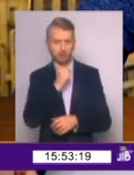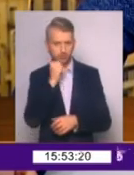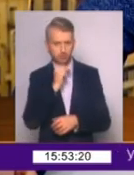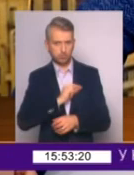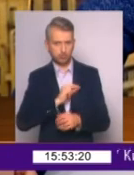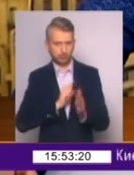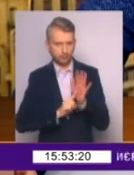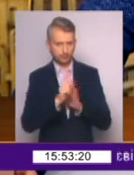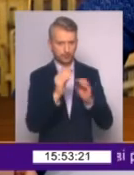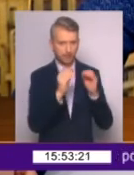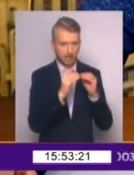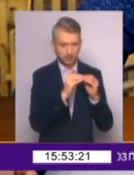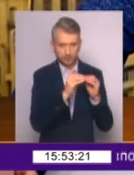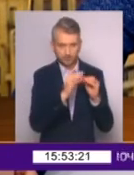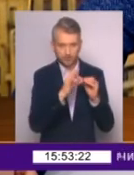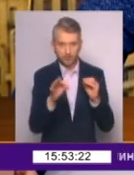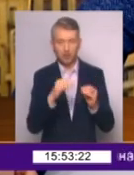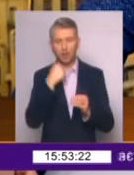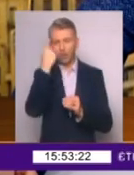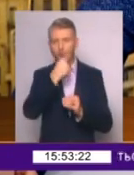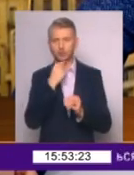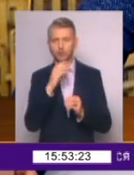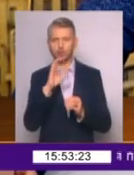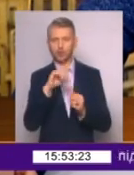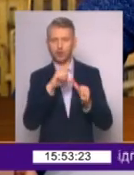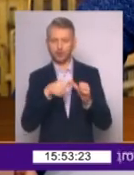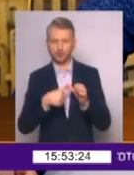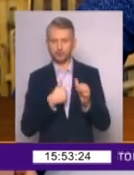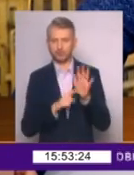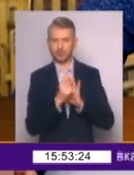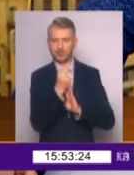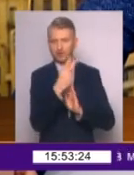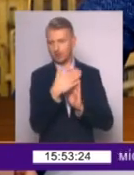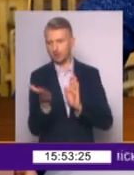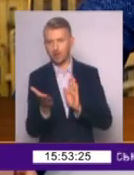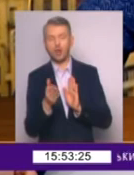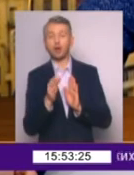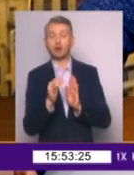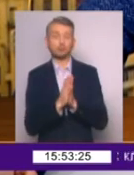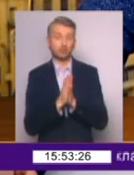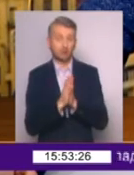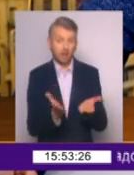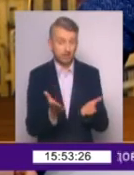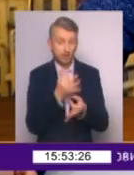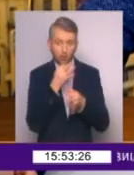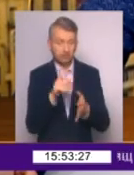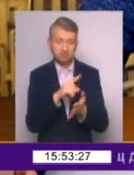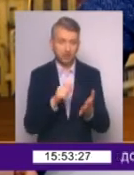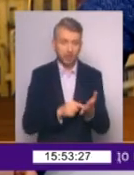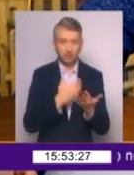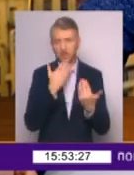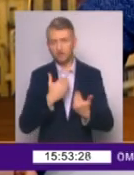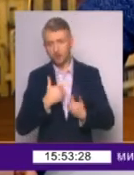Я особисто веду прийом щосереди з 12-ї години. Тому, будь ласка, любі питання,